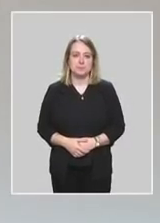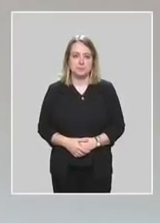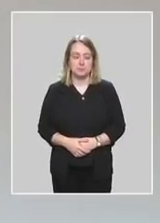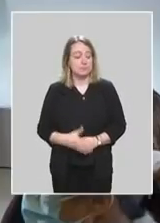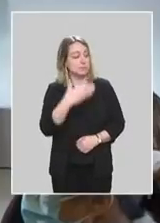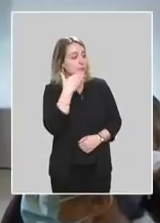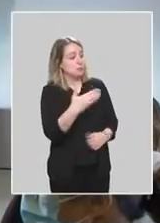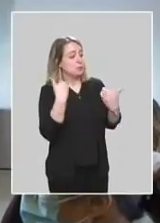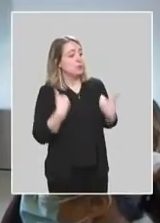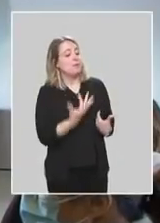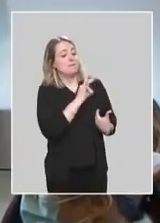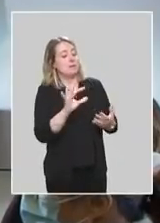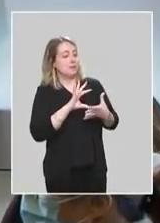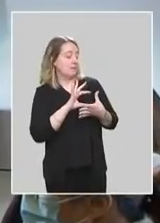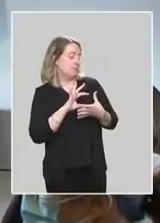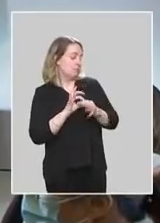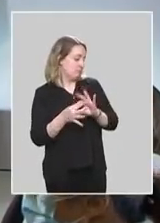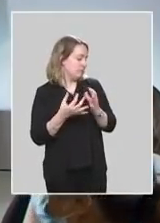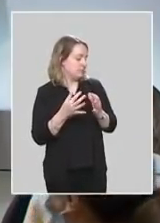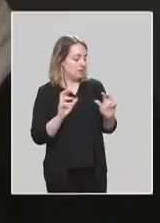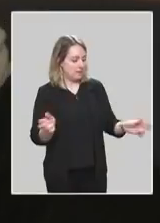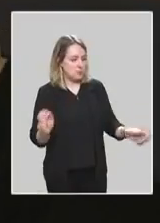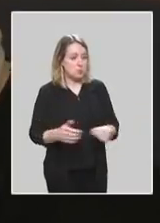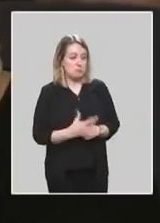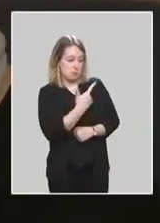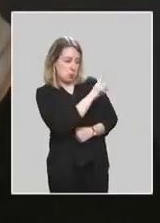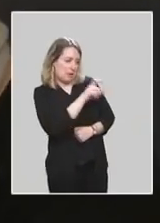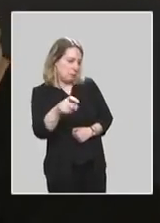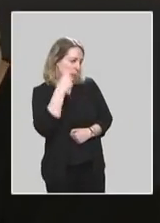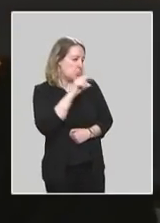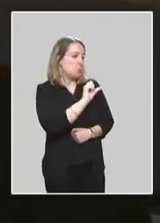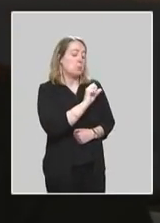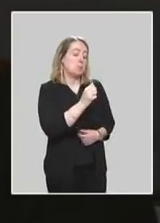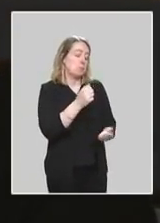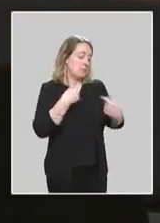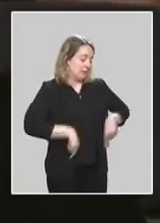Bonjour, Frédéric Prabonneau, France Télévisions. J'aurais 2 questions pour vous, Monsieur Blanquer.